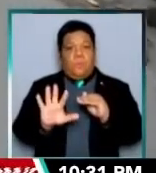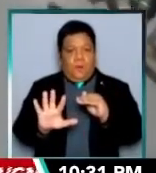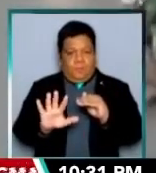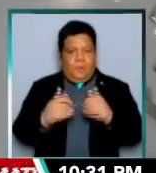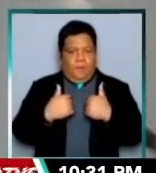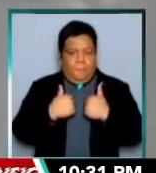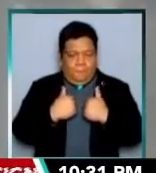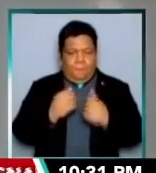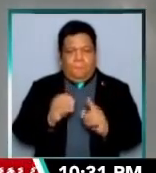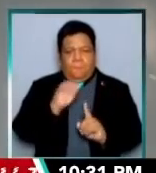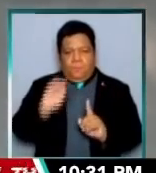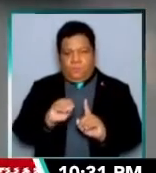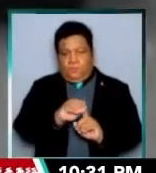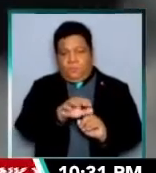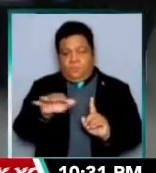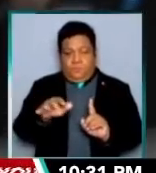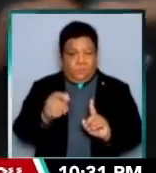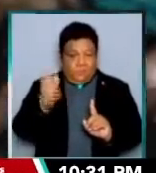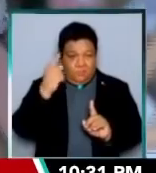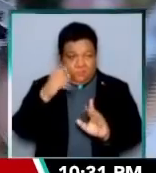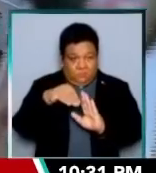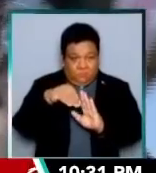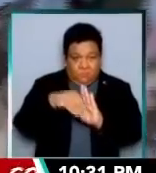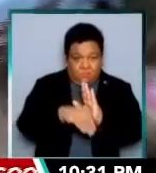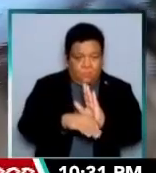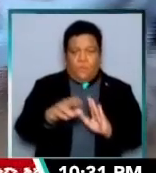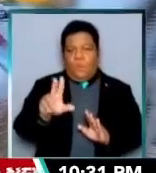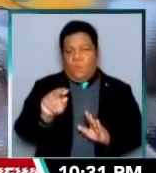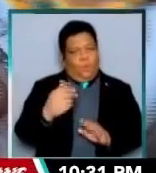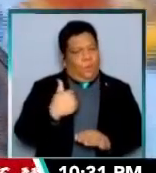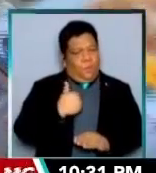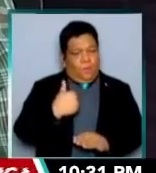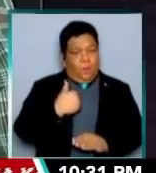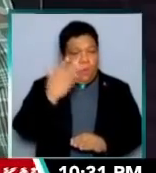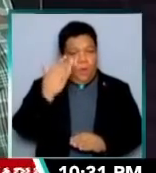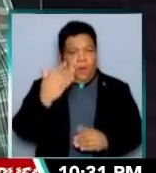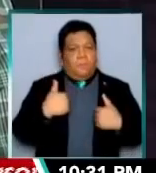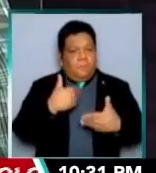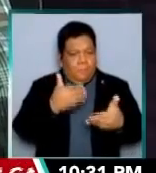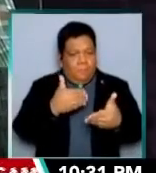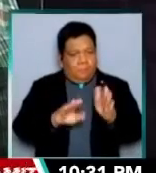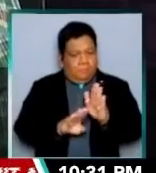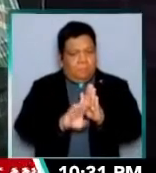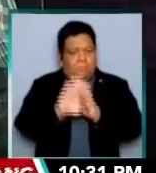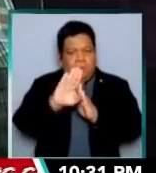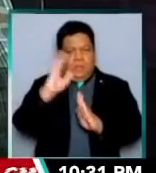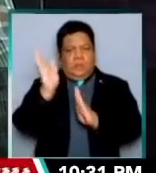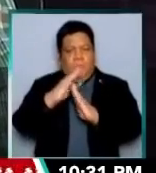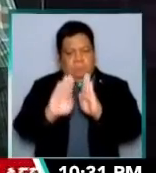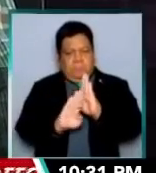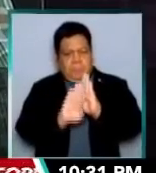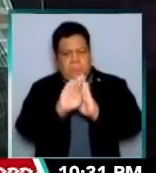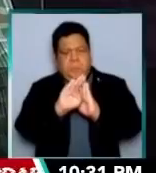ay nasa downward trend na ang mga kaso, bagamat posible raw na malapit ang maabot ang peak. Dagdag pa ni Health Secretary Francisco